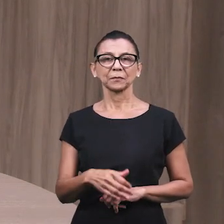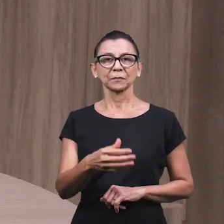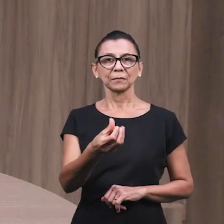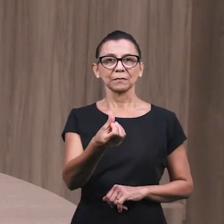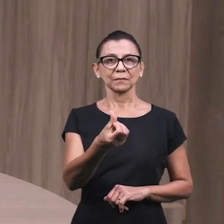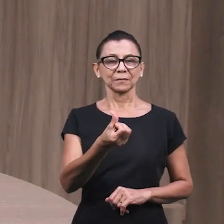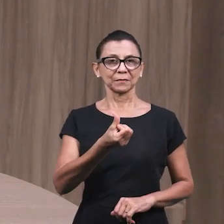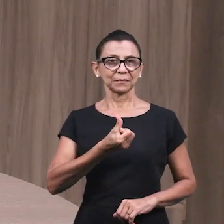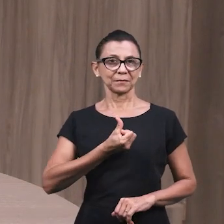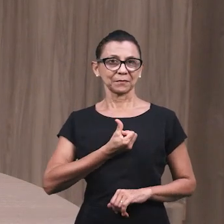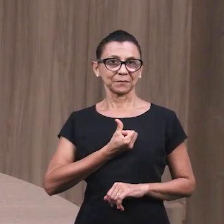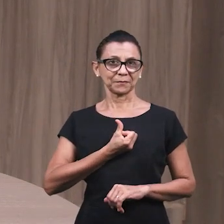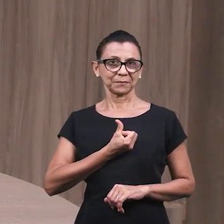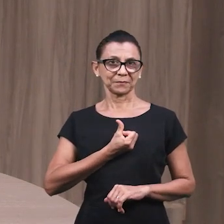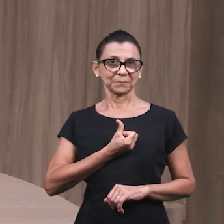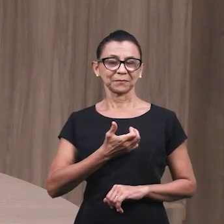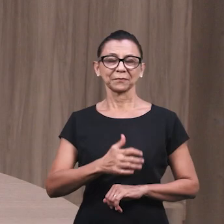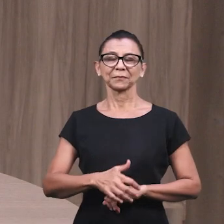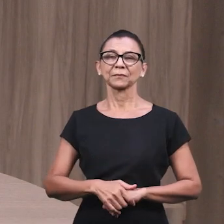Si bémol.